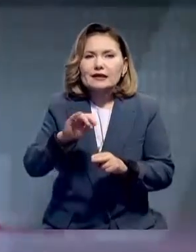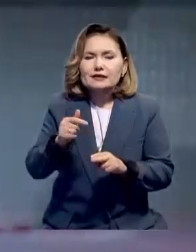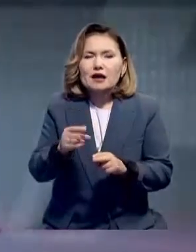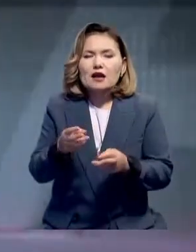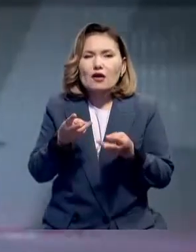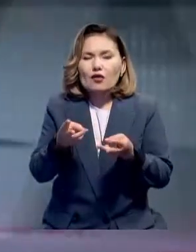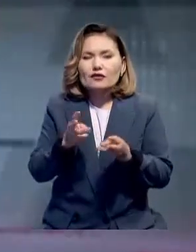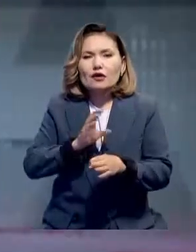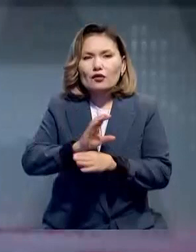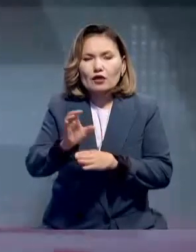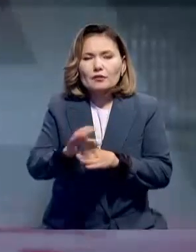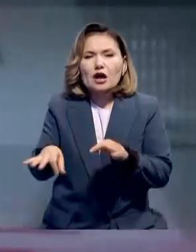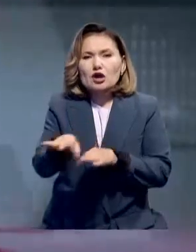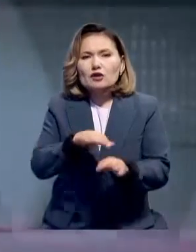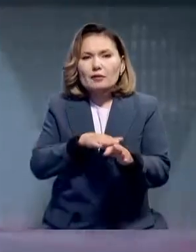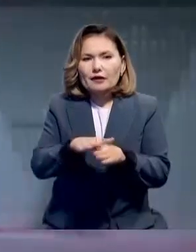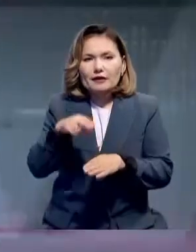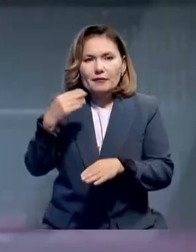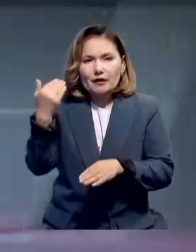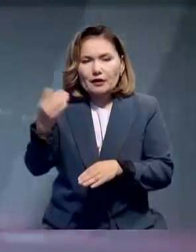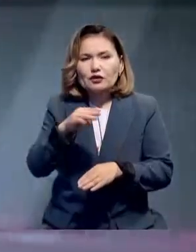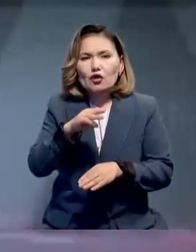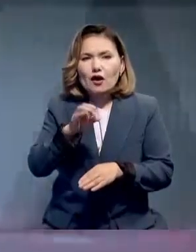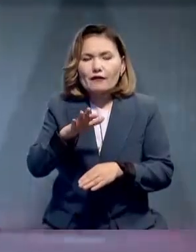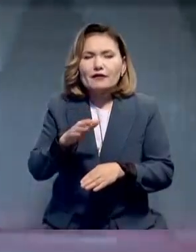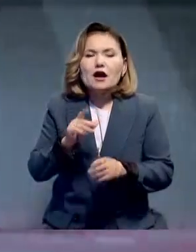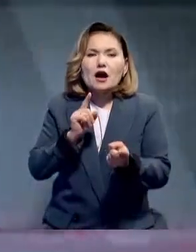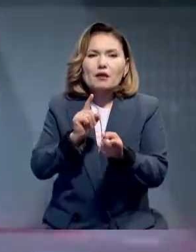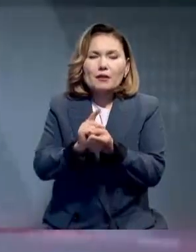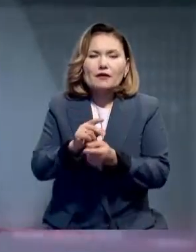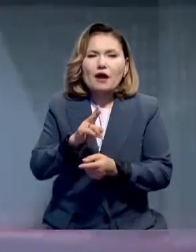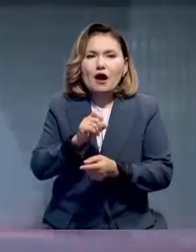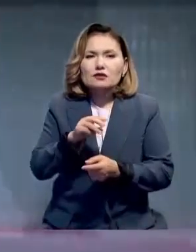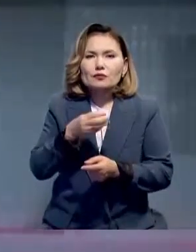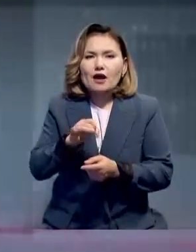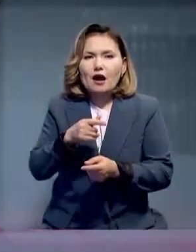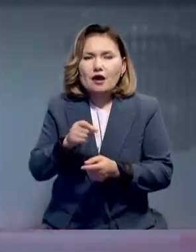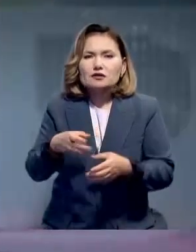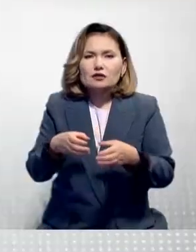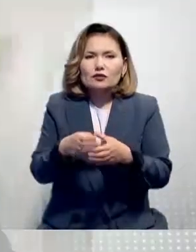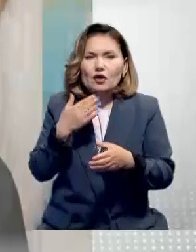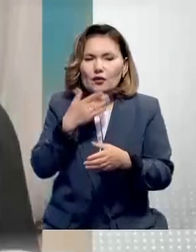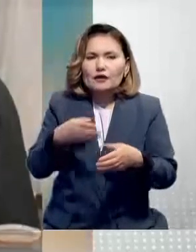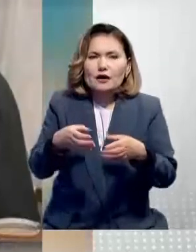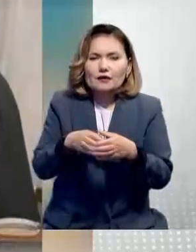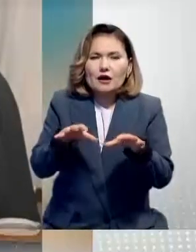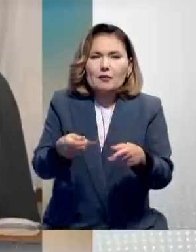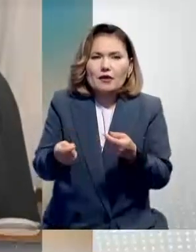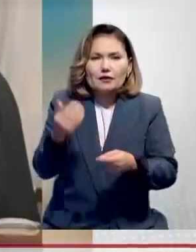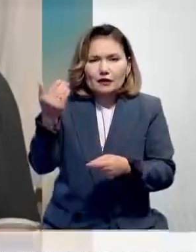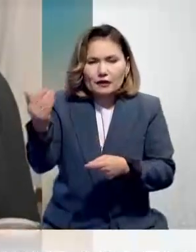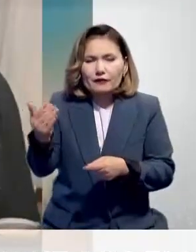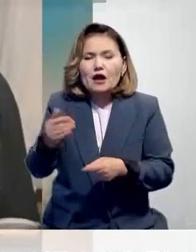беретін жобаны іске асырады. Президент Қасым Жомарт Тоқаевтың қабылдауында болған Қазмұнайгаз ұлттық компаниясы акционерлік қоғамының басқарма төрағасы